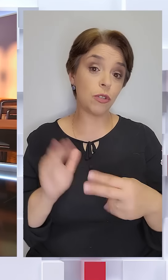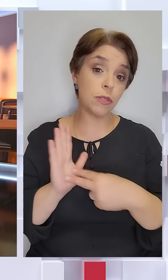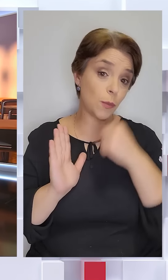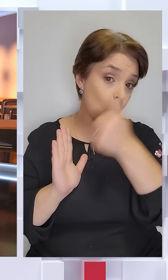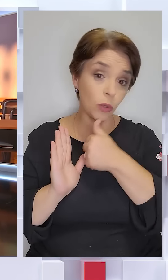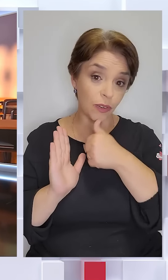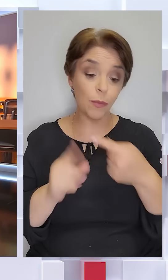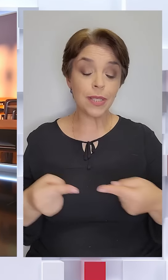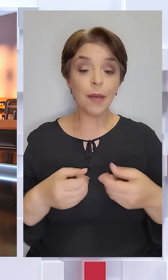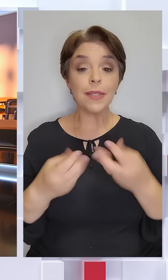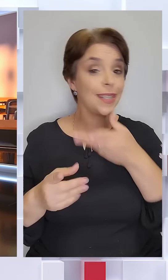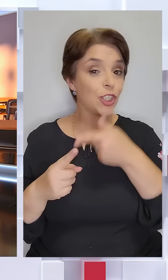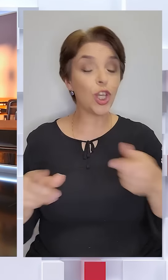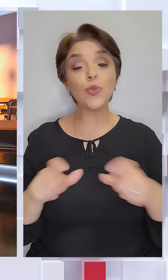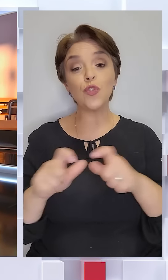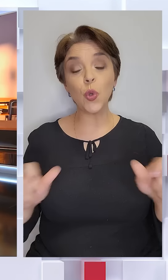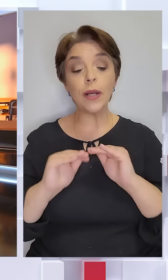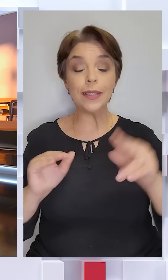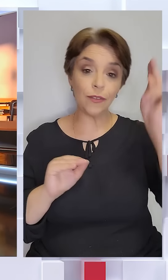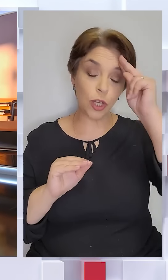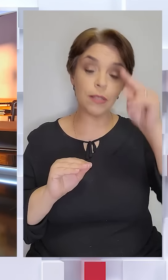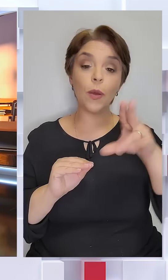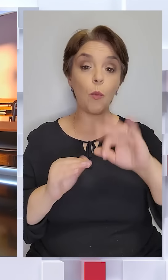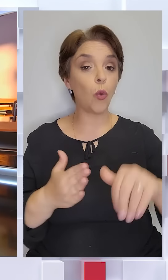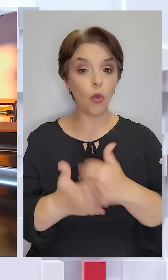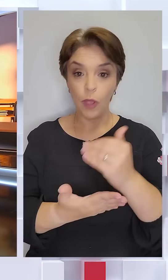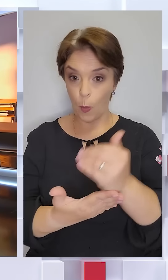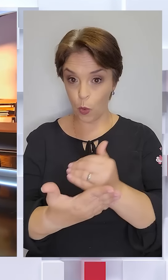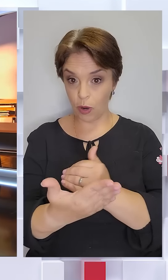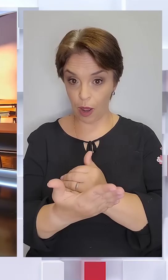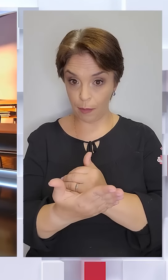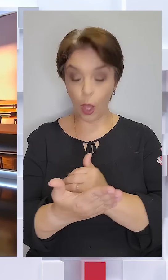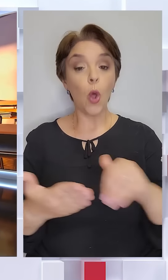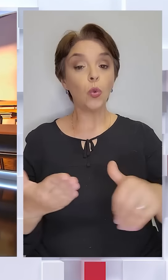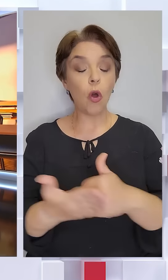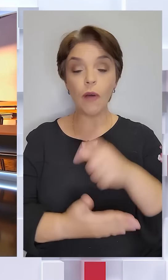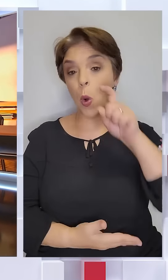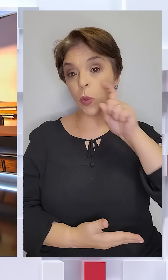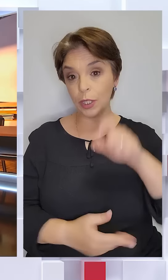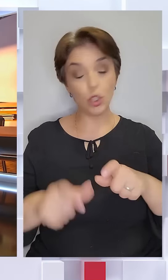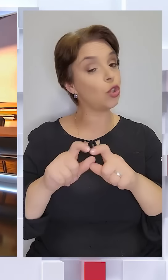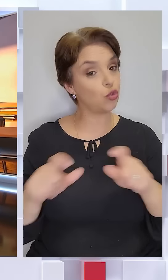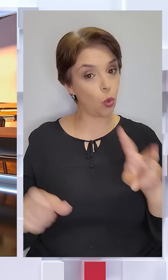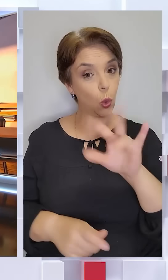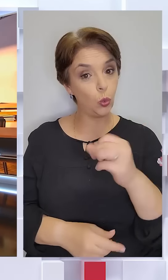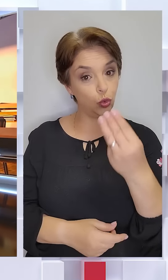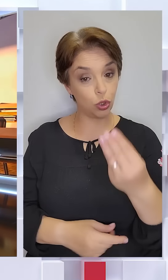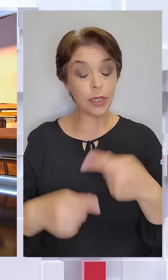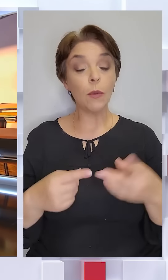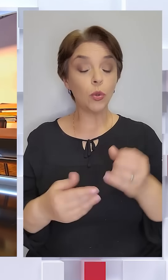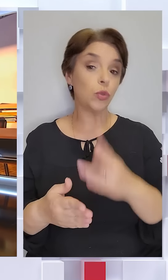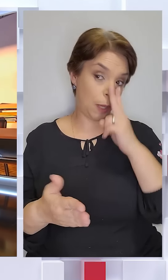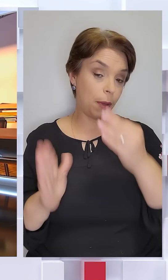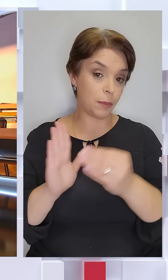7 років, бо саме стільки часу в школах діти вчаться за новою програмою «Нова українська школа». Саме